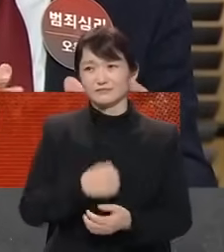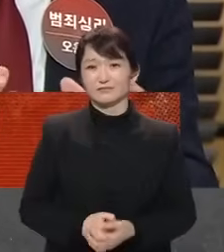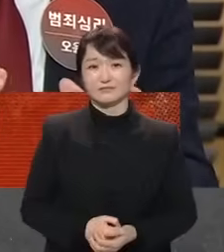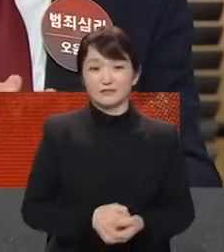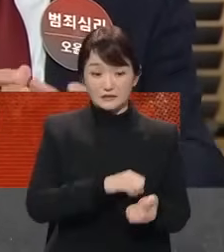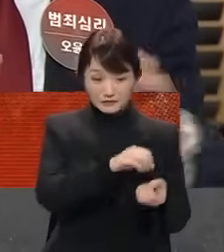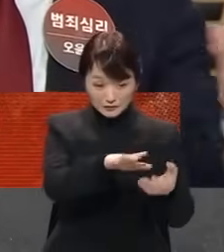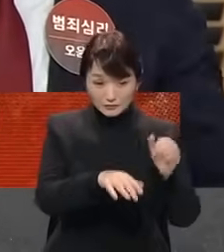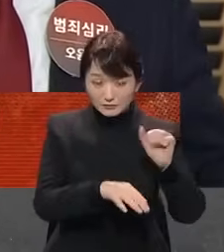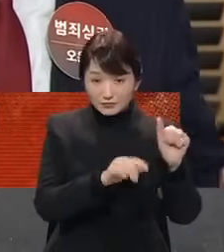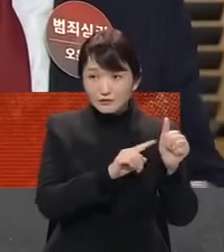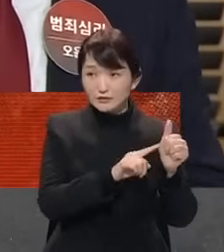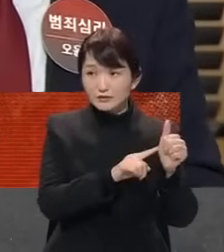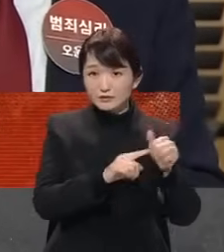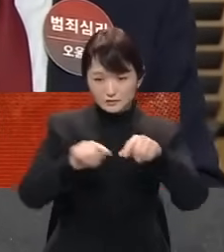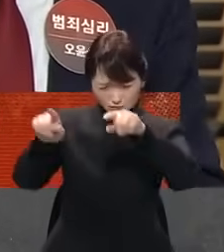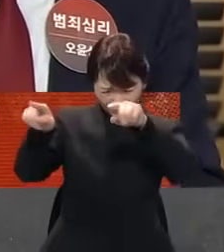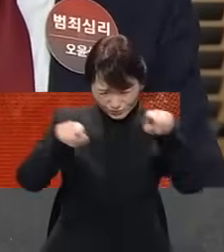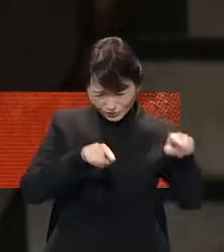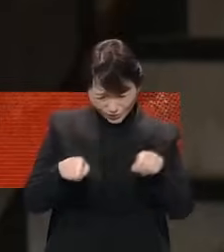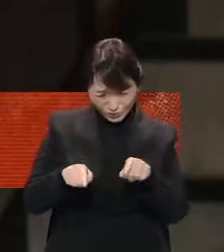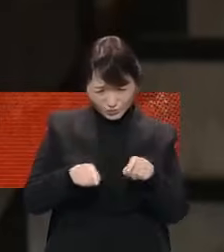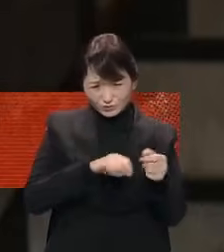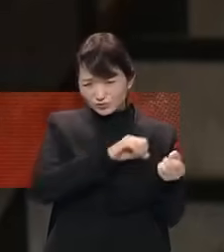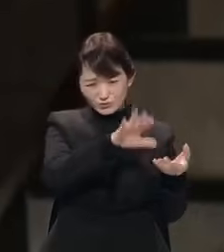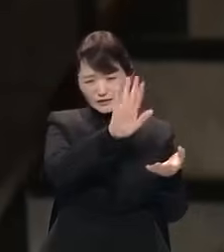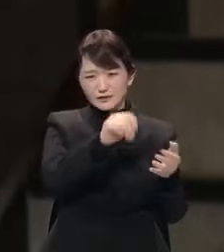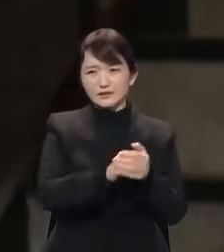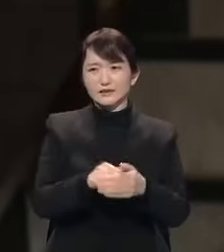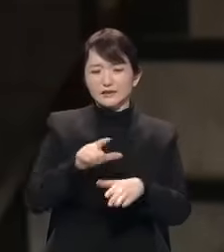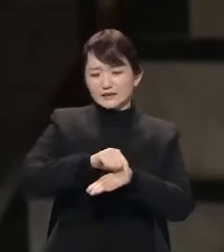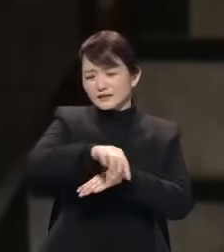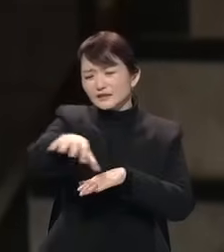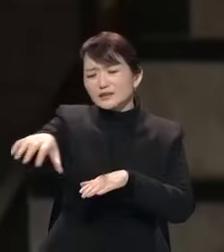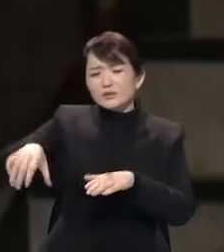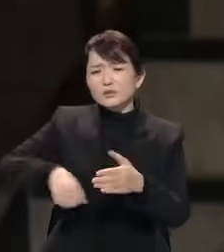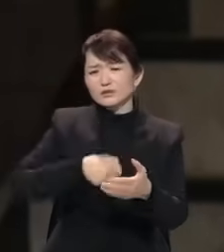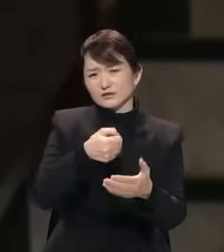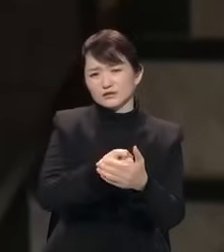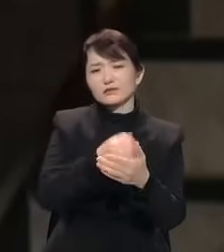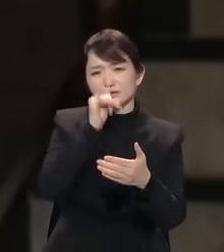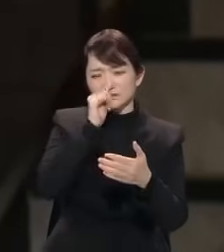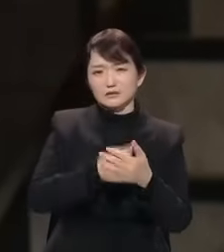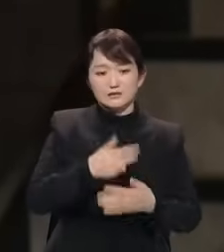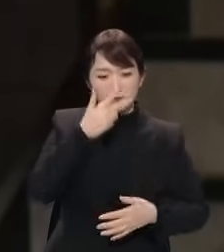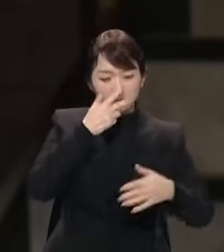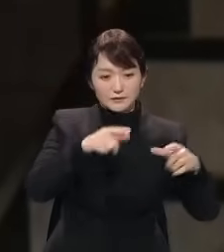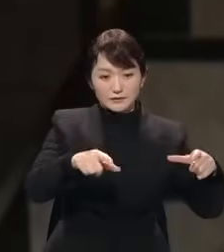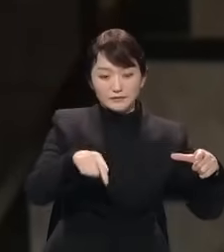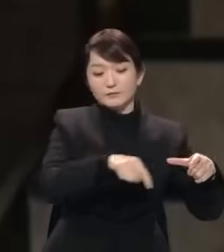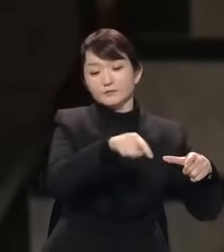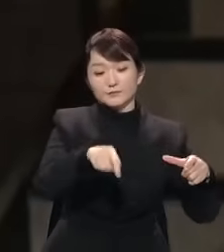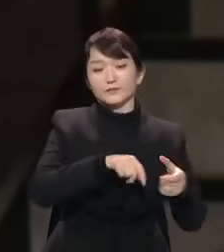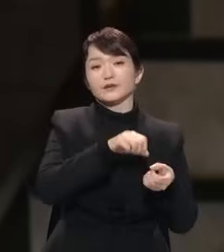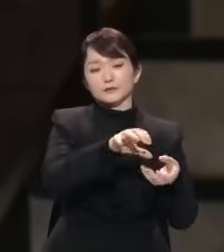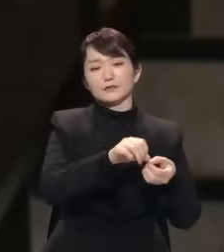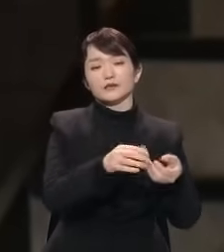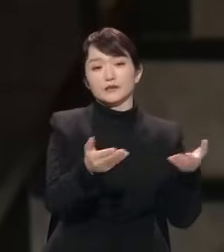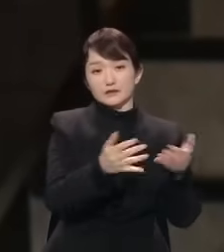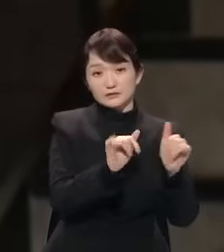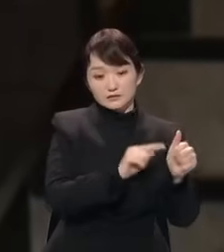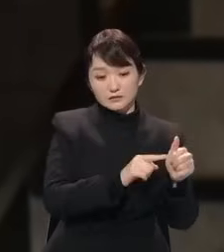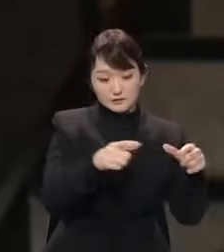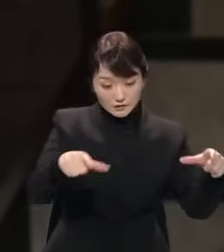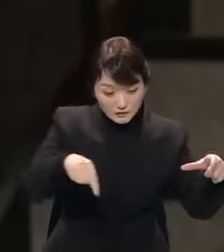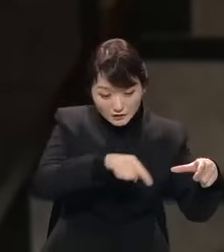택배 기사가 전국 단위가 아니라 그 해당되는 지역이 있어요. 그러니까 이제 평택에서 그 택배를 하시는 분은 거기서